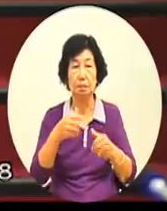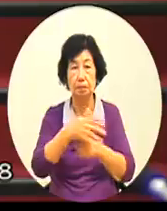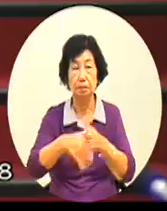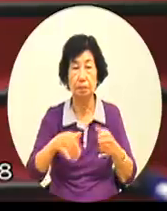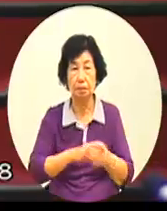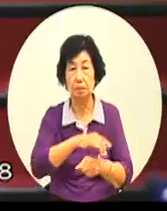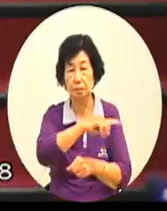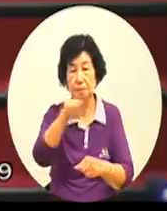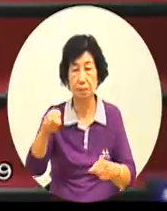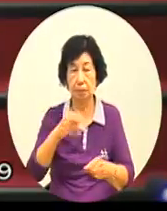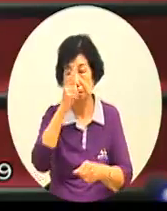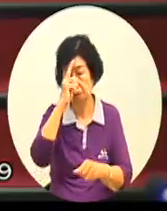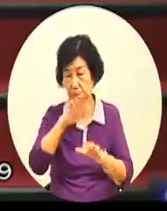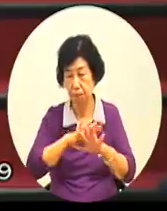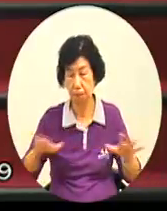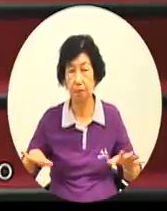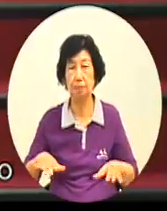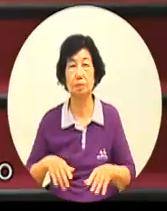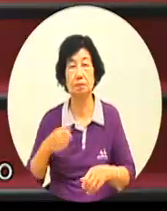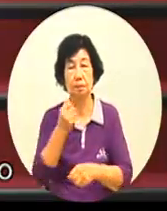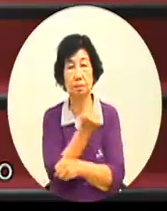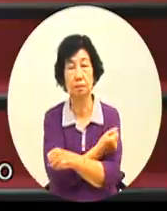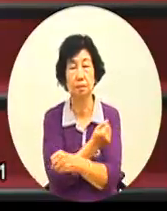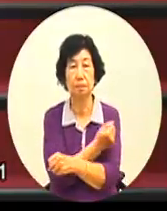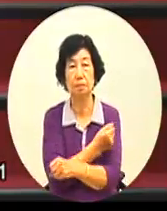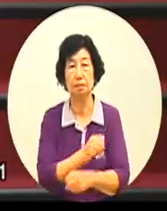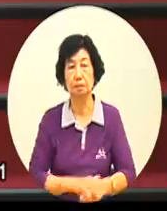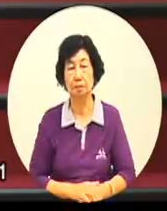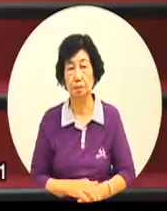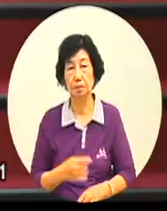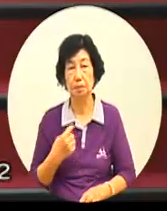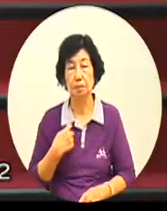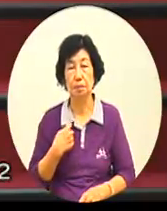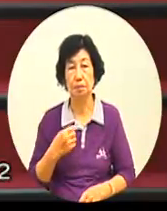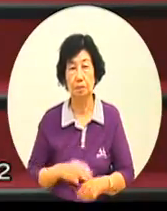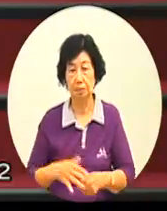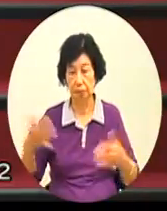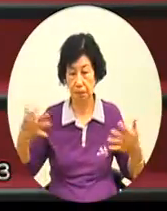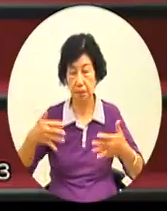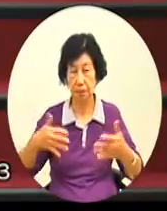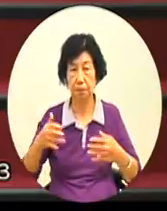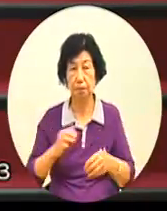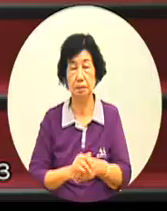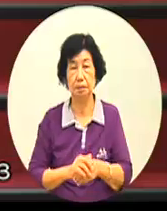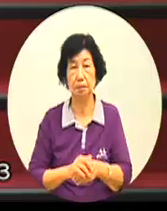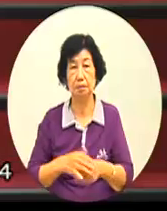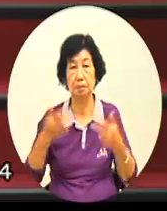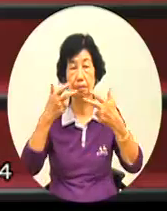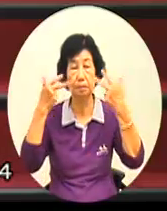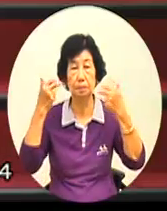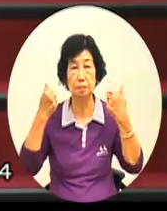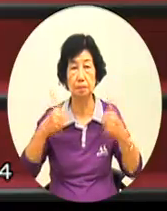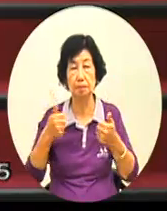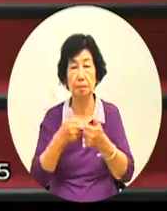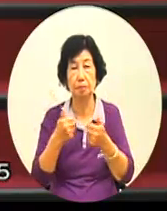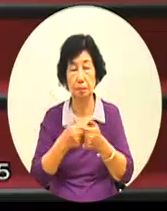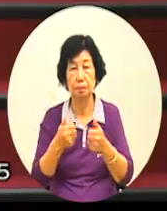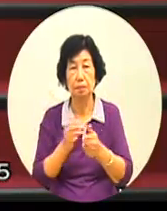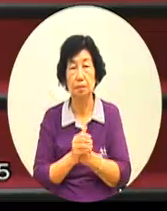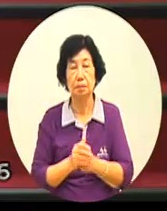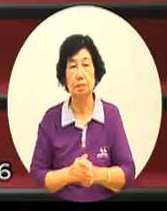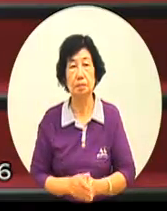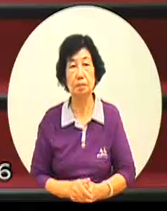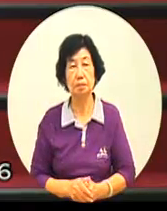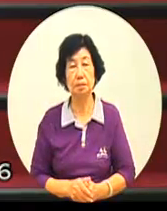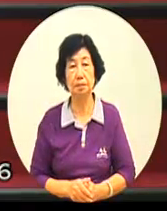家辛苦了。我这边有几个问题想要请教我们原民会的主委哈，请问我